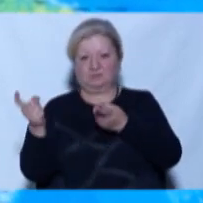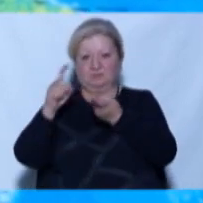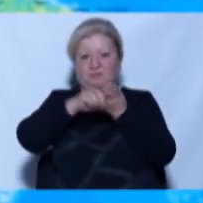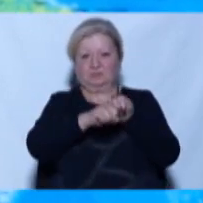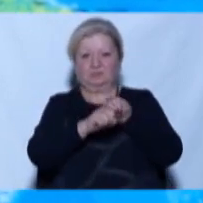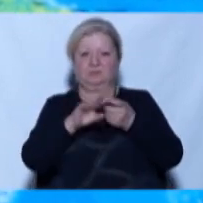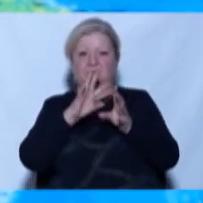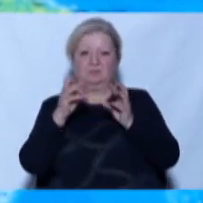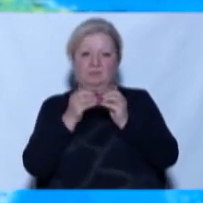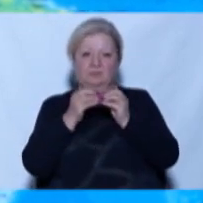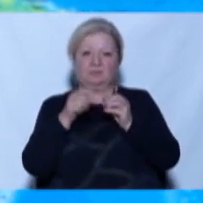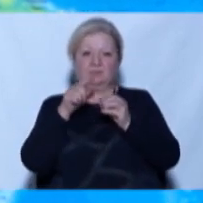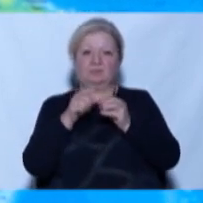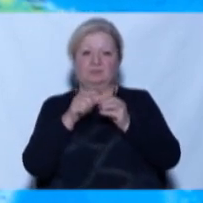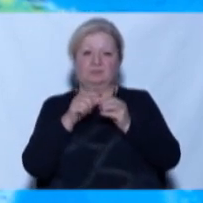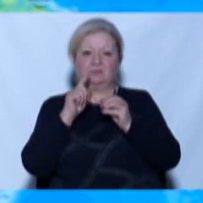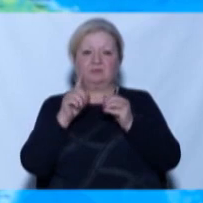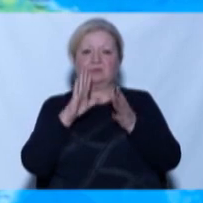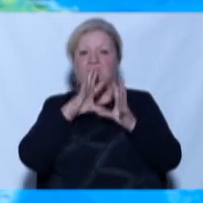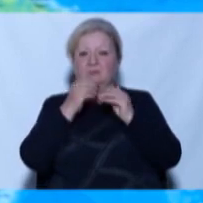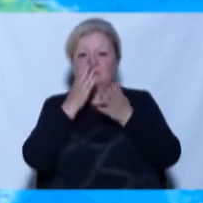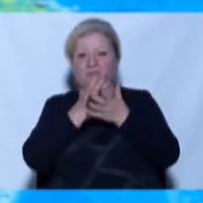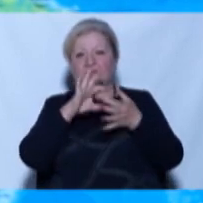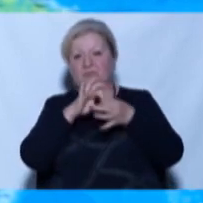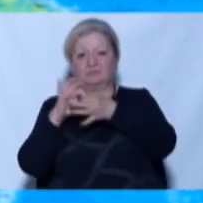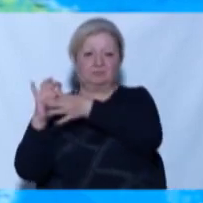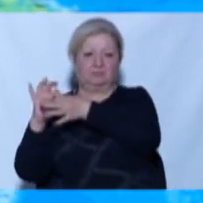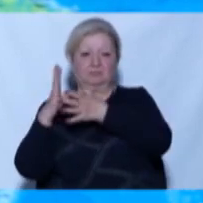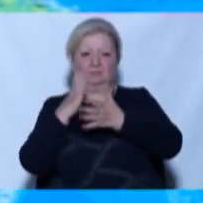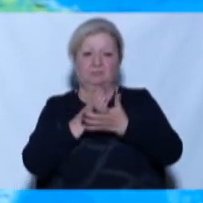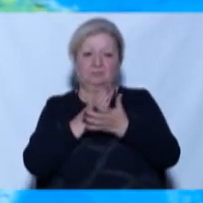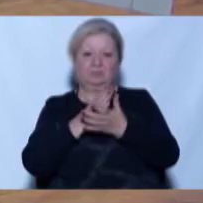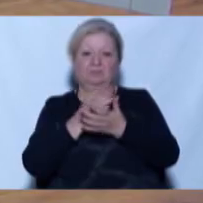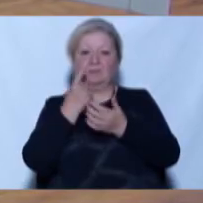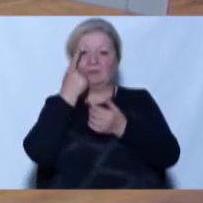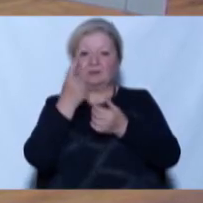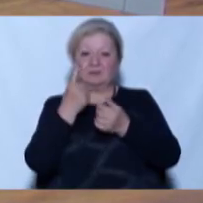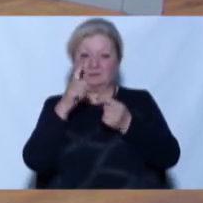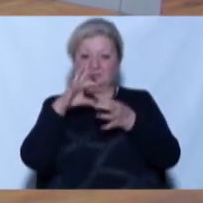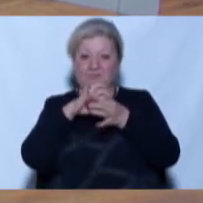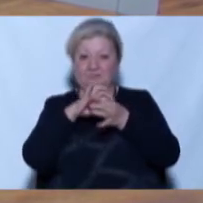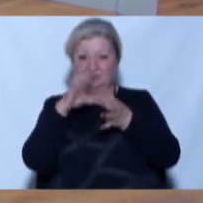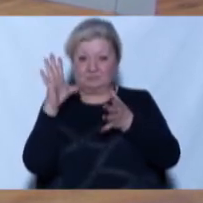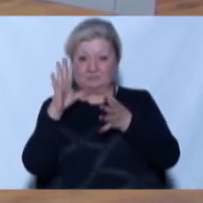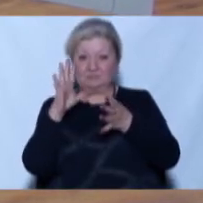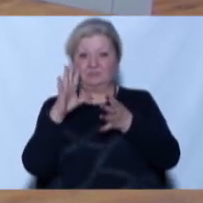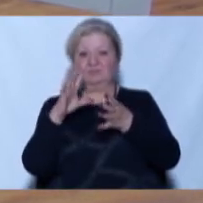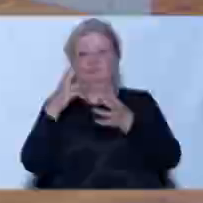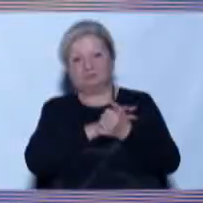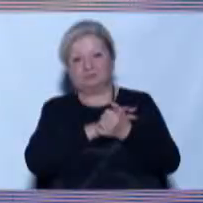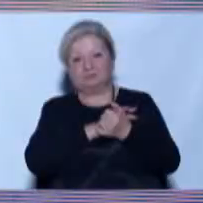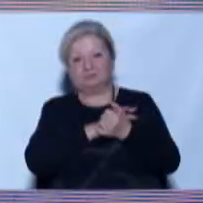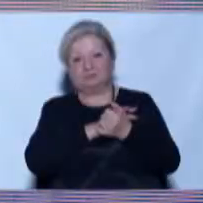პროცესში. ესეც ერთმთლიან უწყვეტს ჯაჭვს, ერთი რაღაცის წყვეტაც აი ამ ჯაჭვის რღვევას